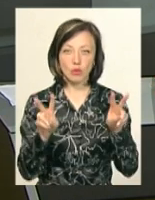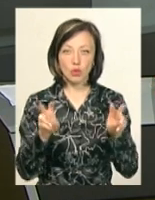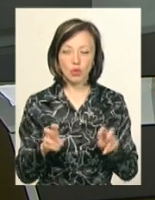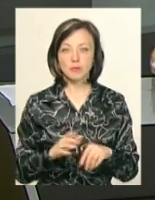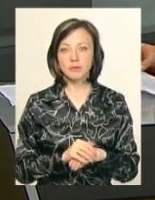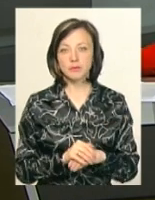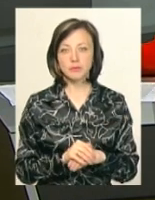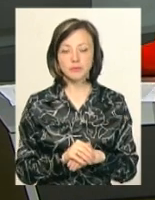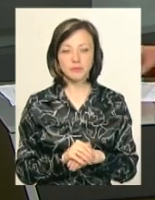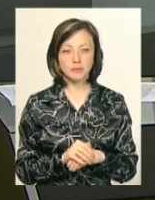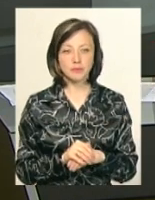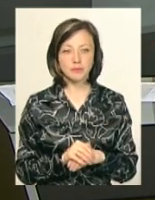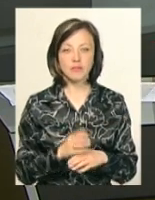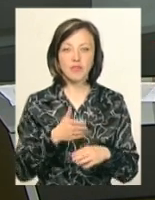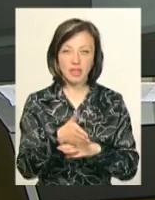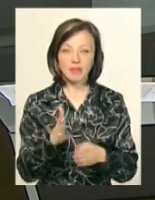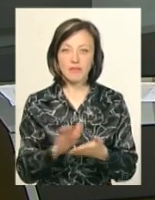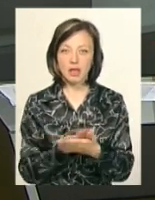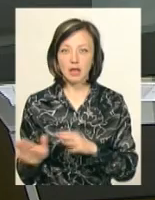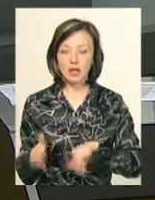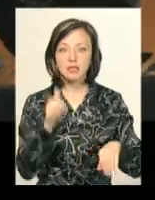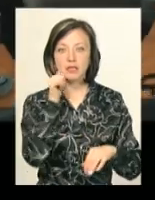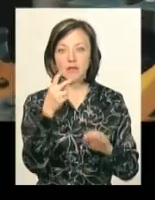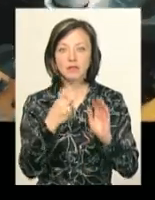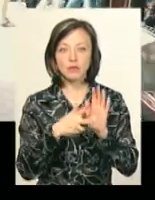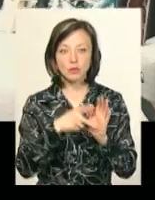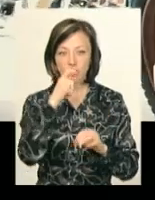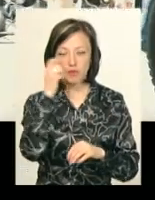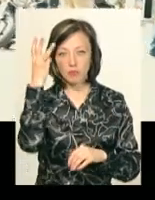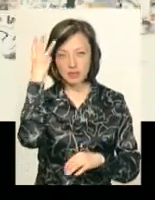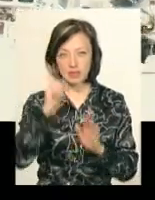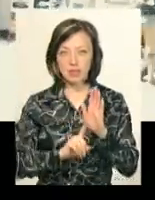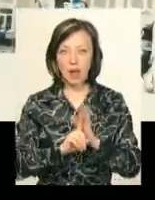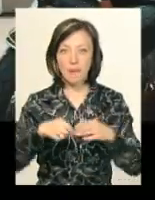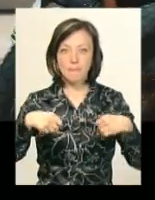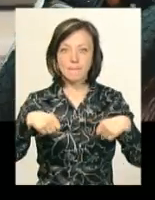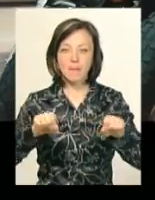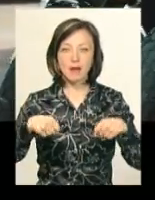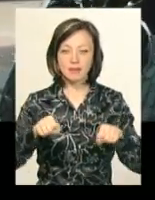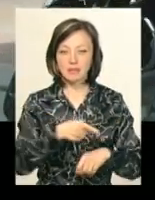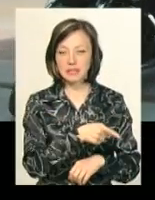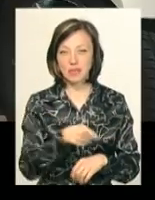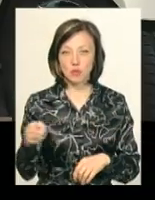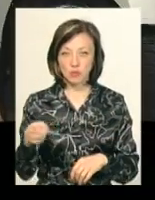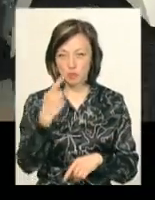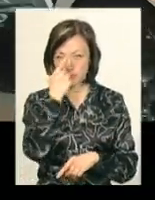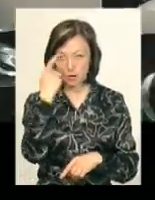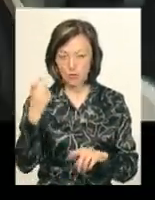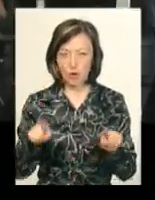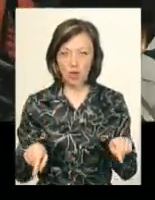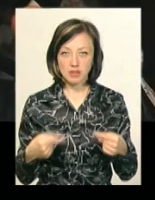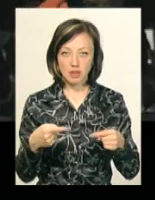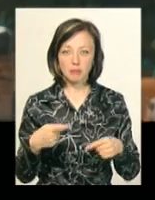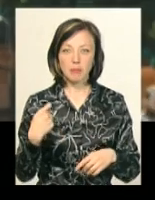вхід вільний. Завтра, 28 квітня, у Хмельницькому стартує байкерський мотосезон. Про це повідомив